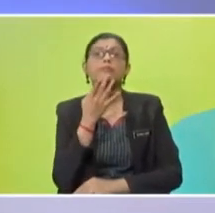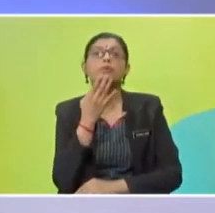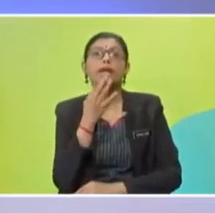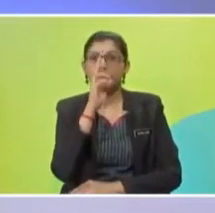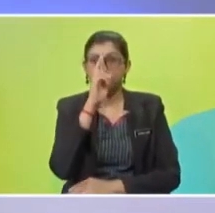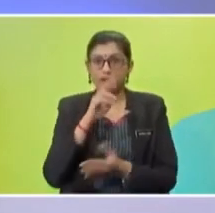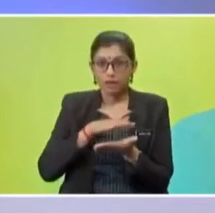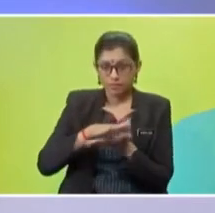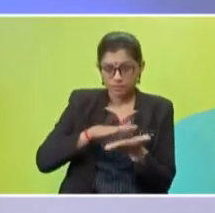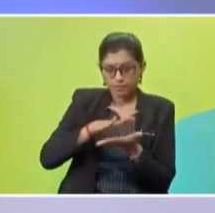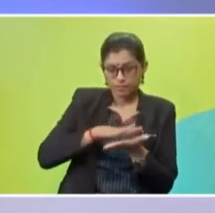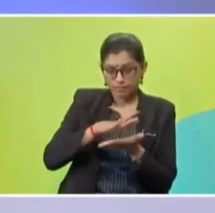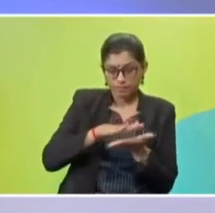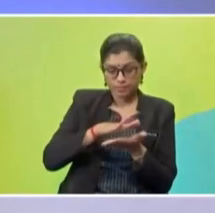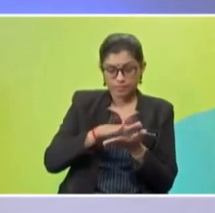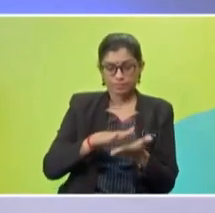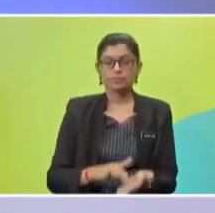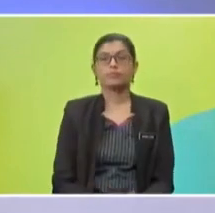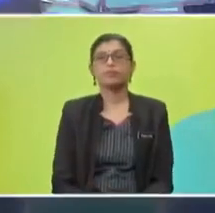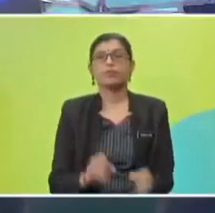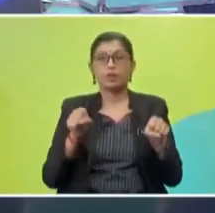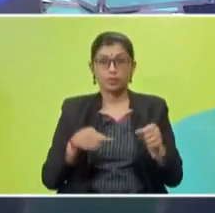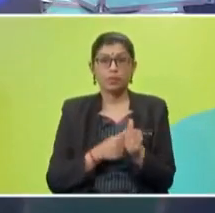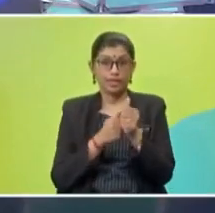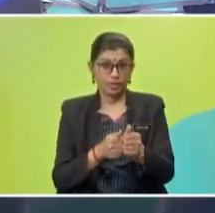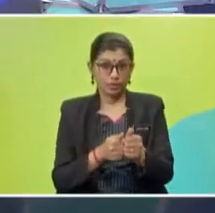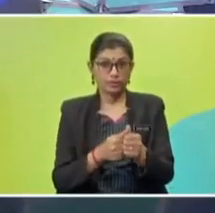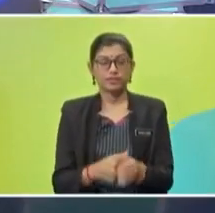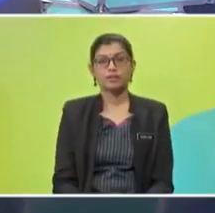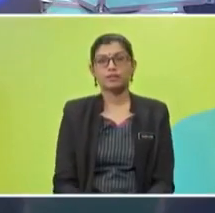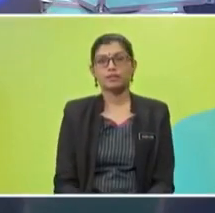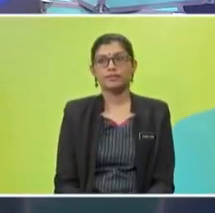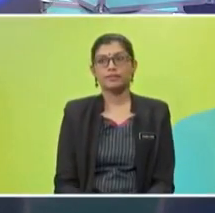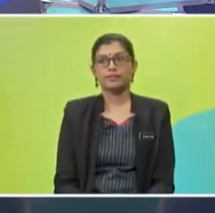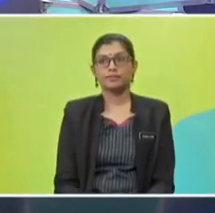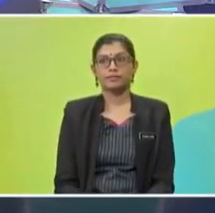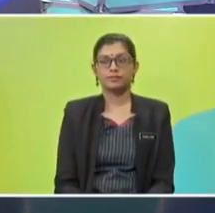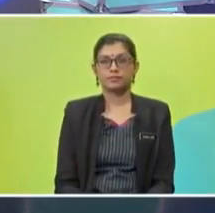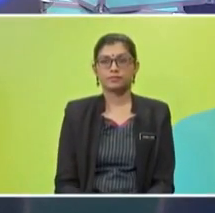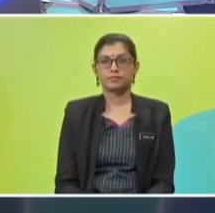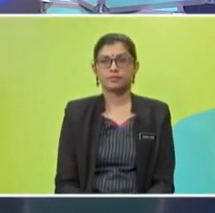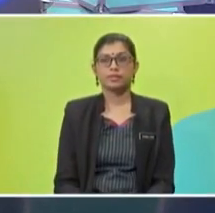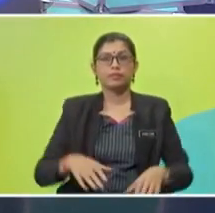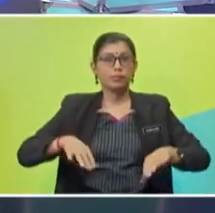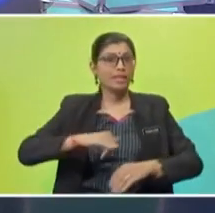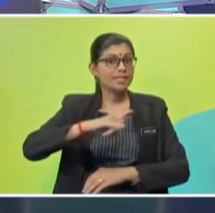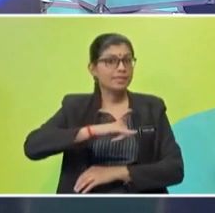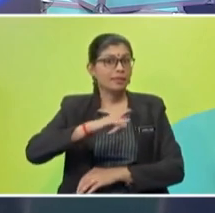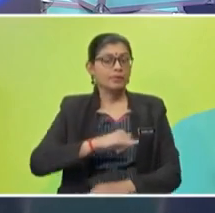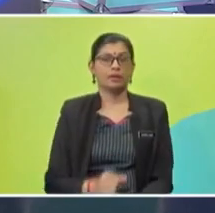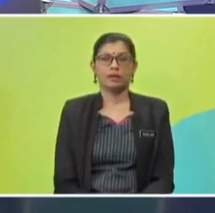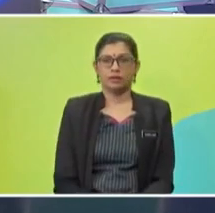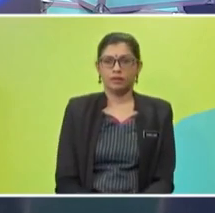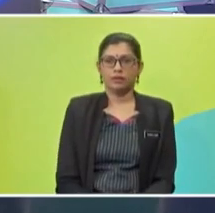oke di rumah juga boleh untuknya Coba Siapkan ayam